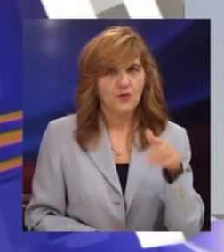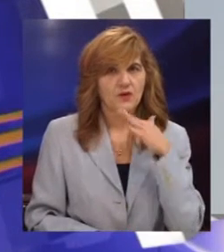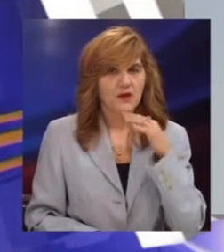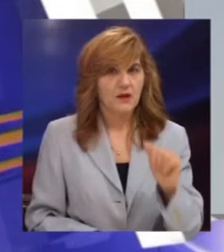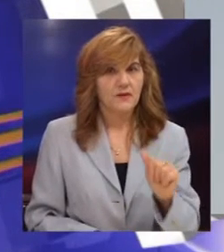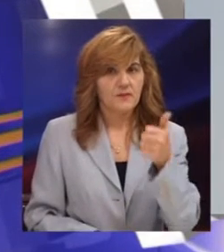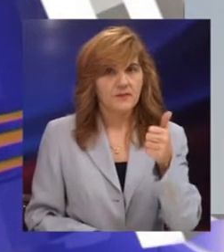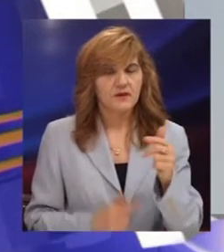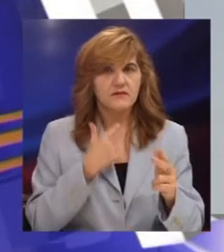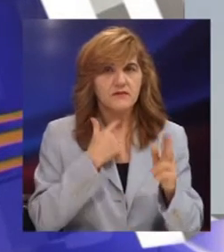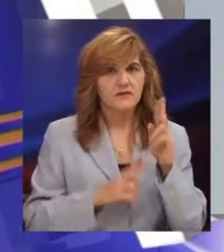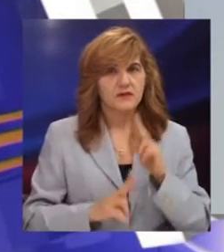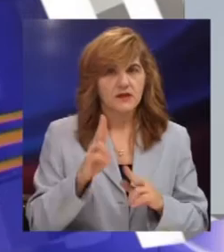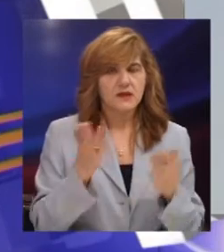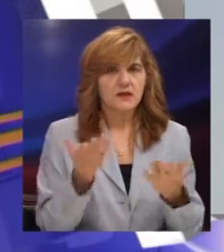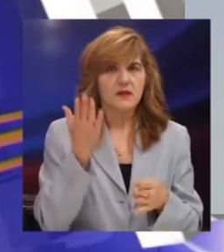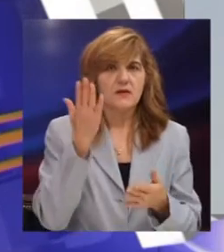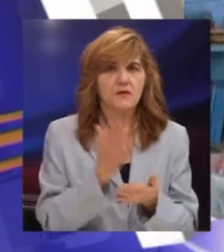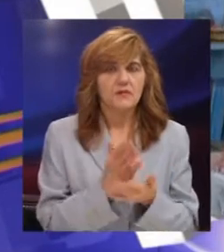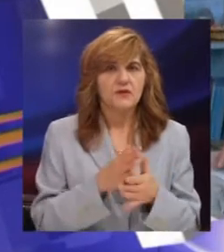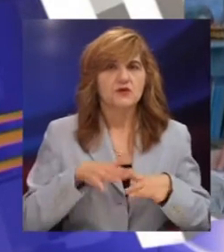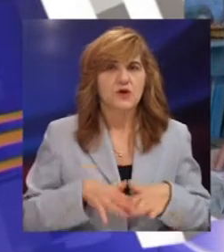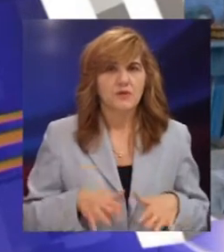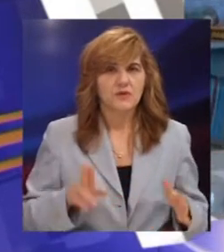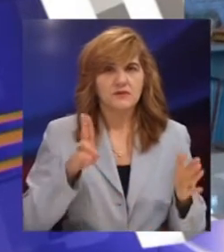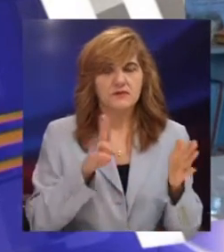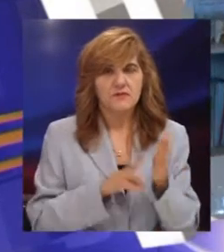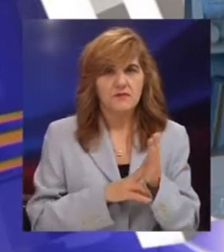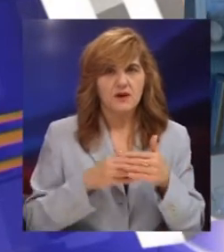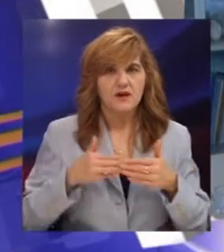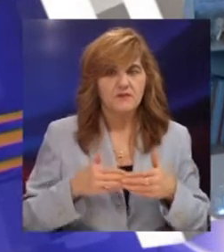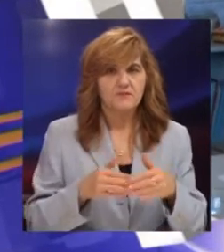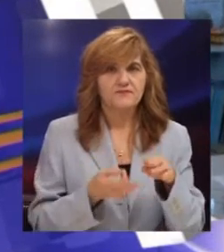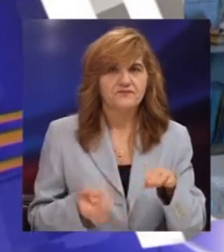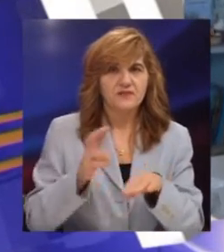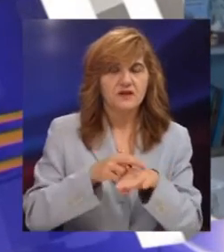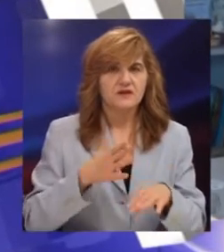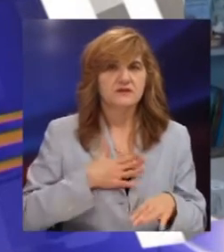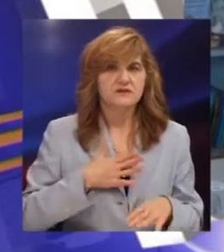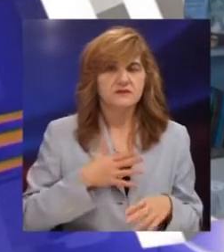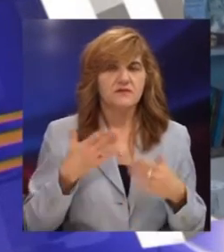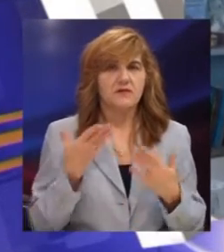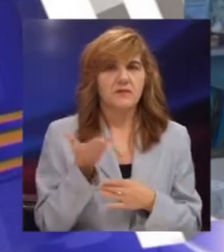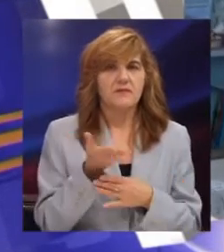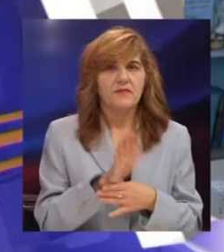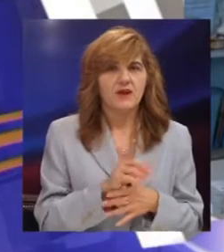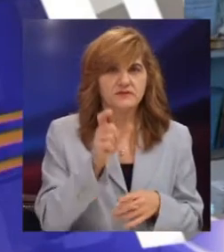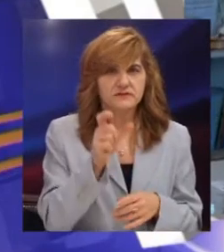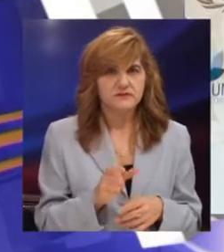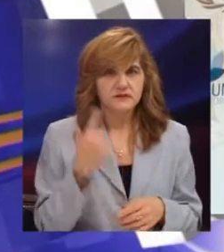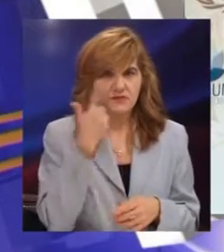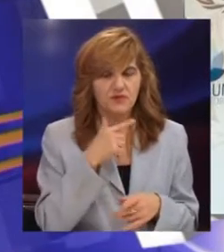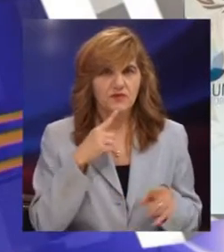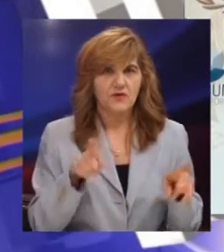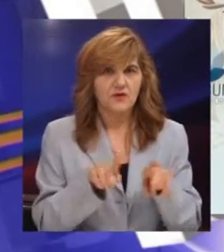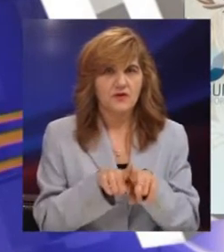istakao da su ovo prvi izbori na kojima će Bunjevci konačno ostvariti mogućnost da na pokrajinske izbore izlaze sa svojim političkim predstavnikom